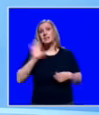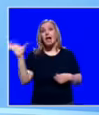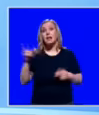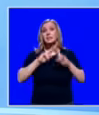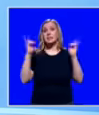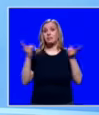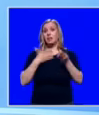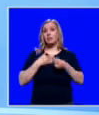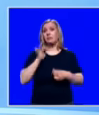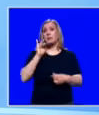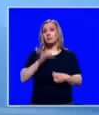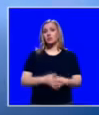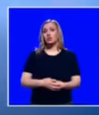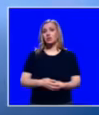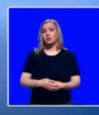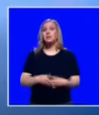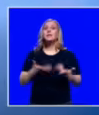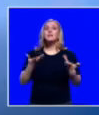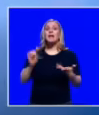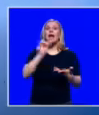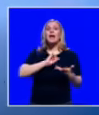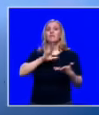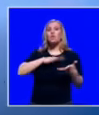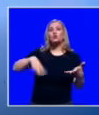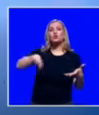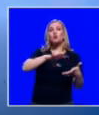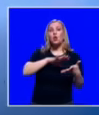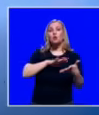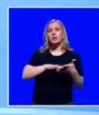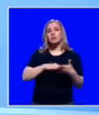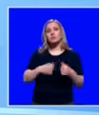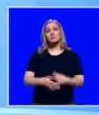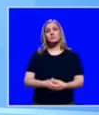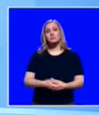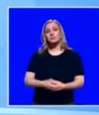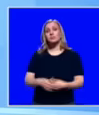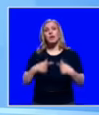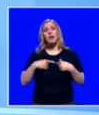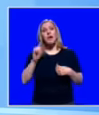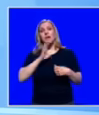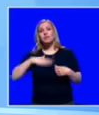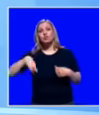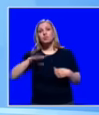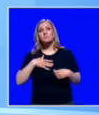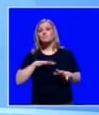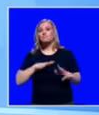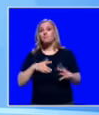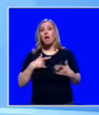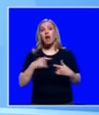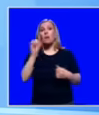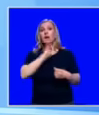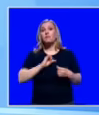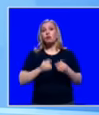бъдеще, само България няма. Добре, дайте за еврозоната, пакта за миграция. Е много относително. Ако Европа тръгне